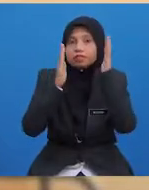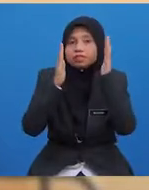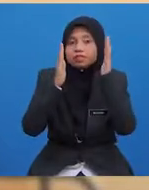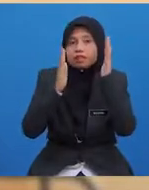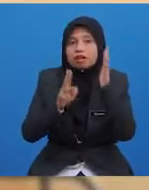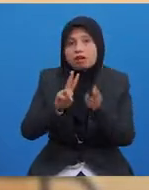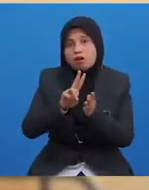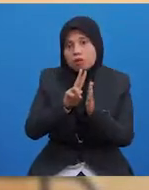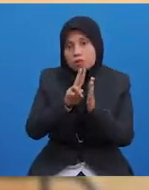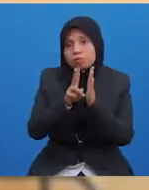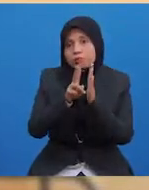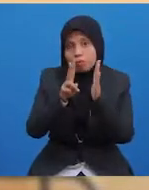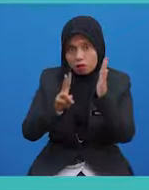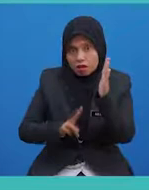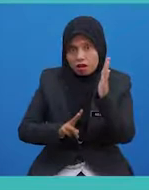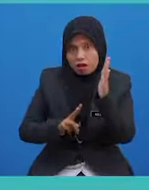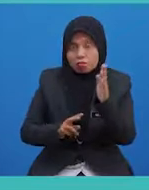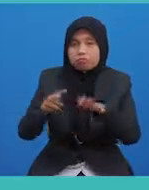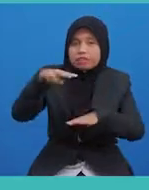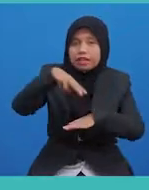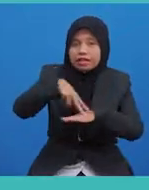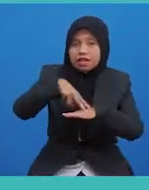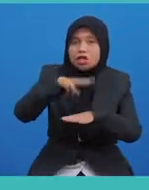meningkat. Data tersurat ialah